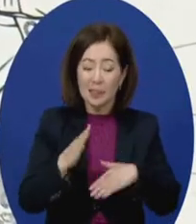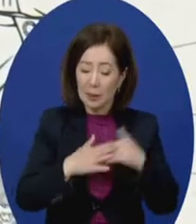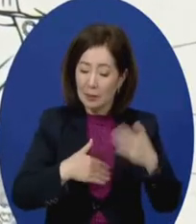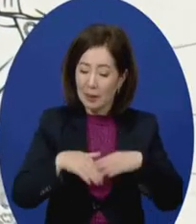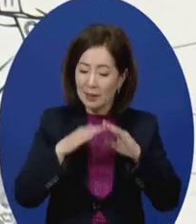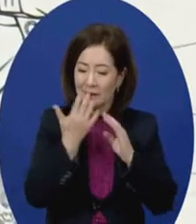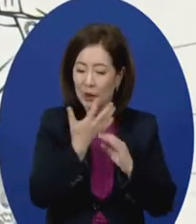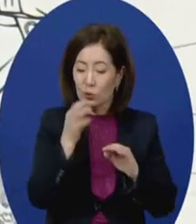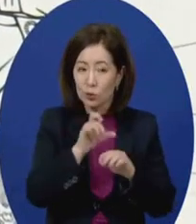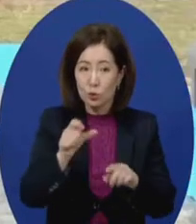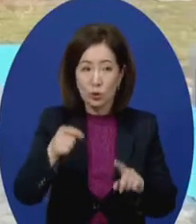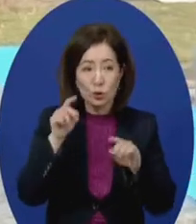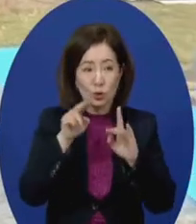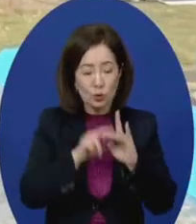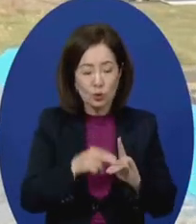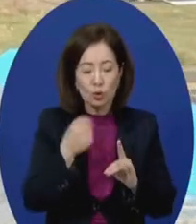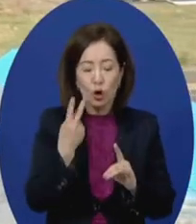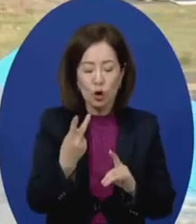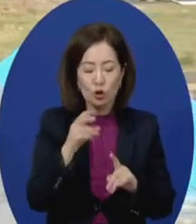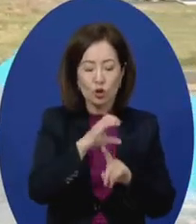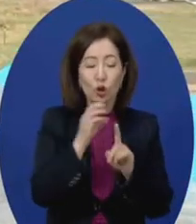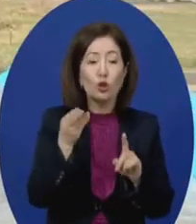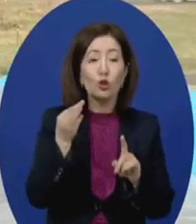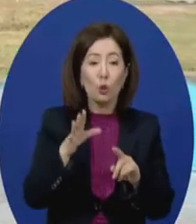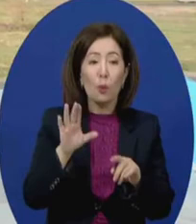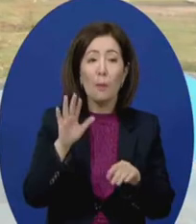мөн 500 хүний суудалтай 2 соёлын төвийн